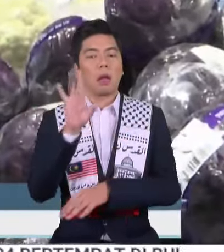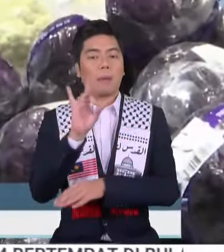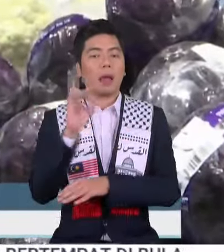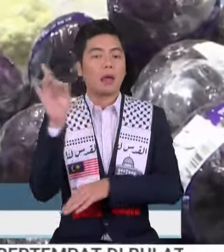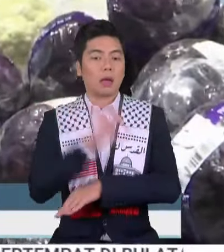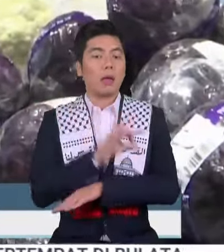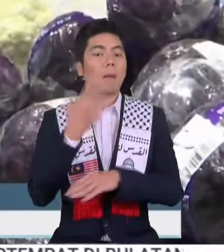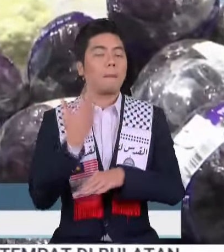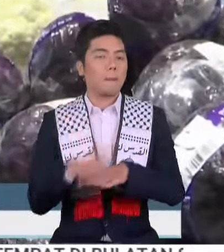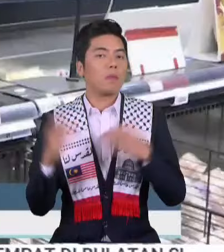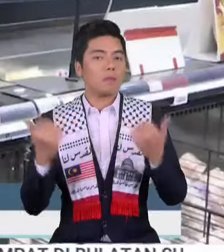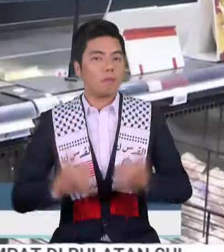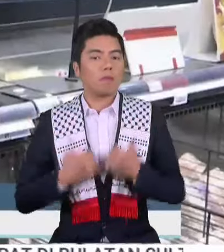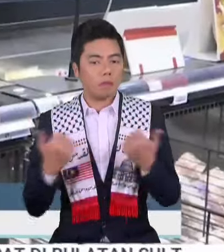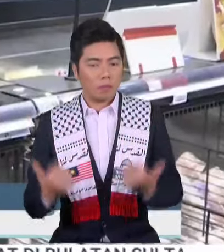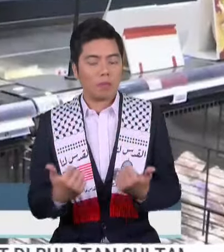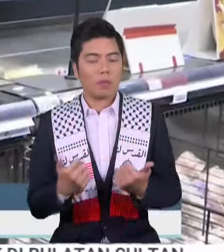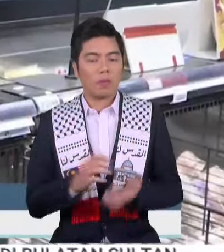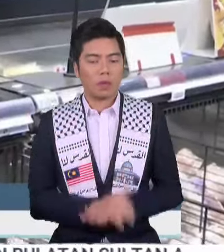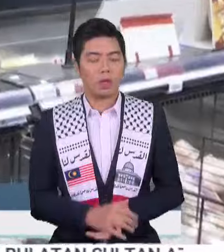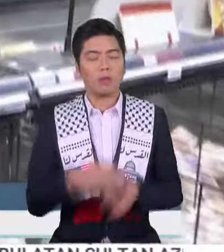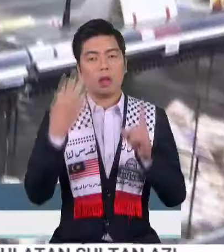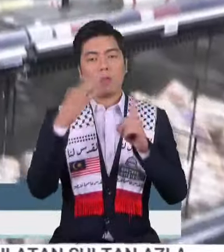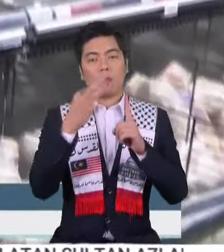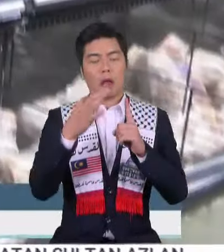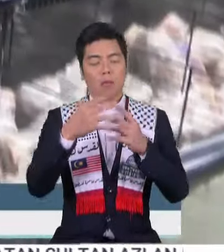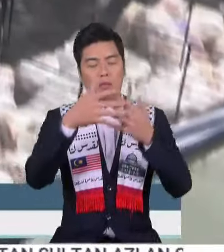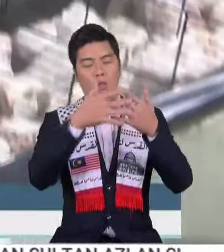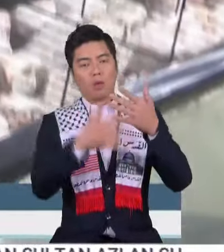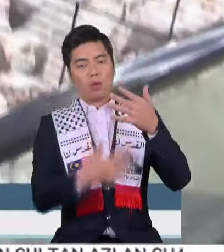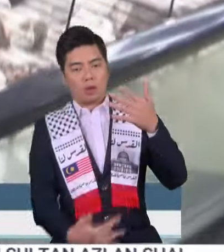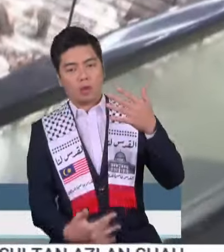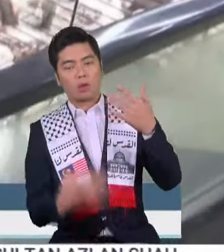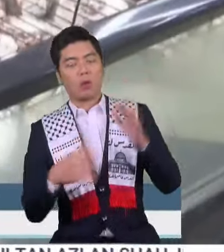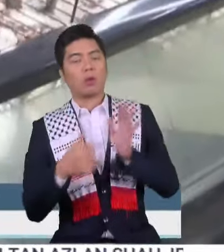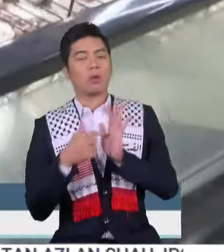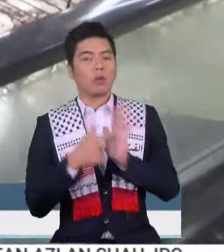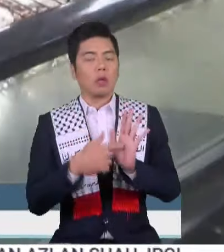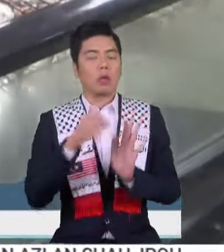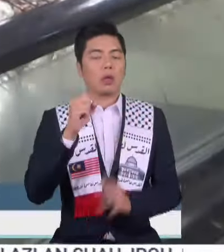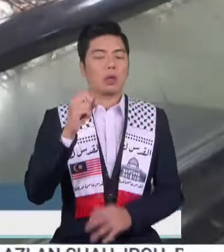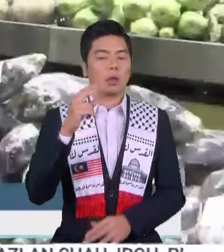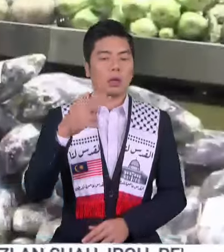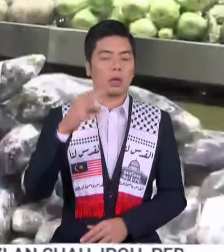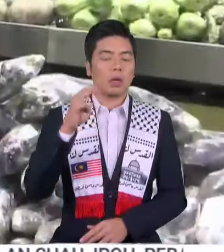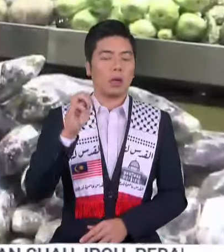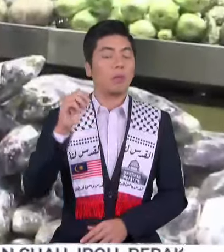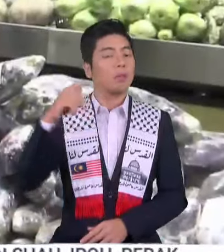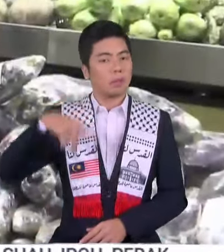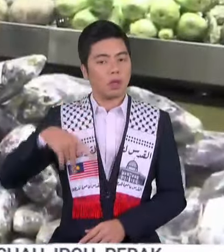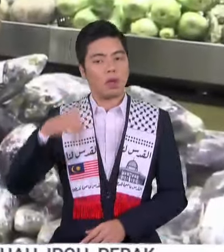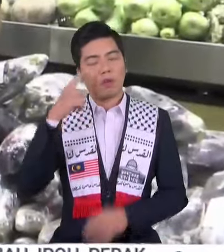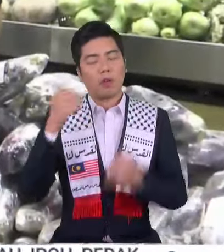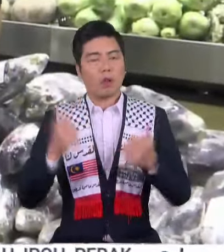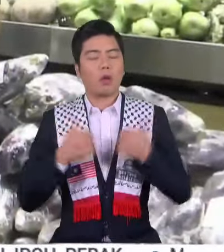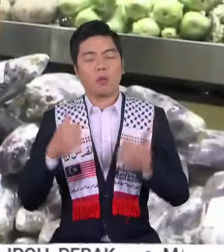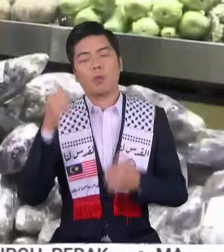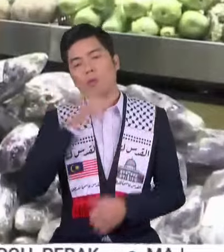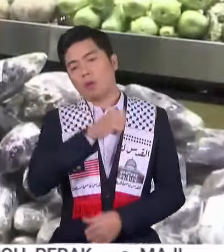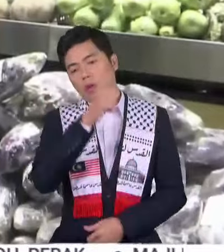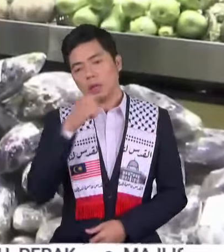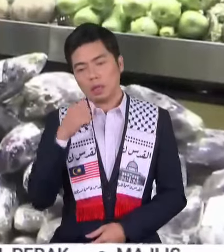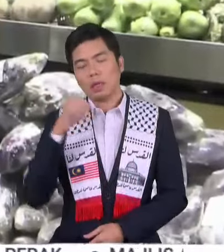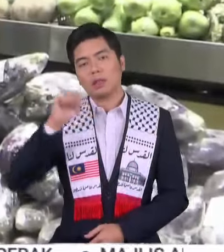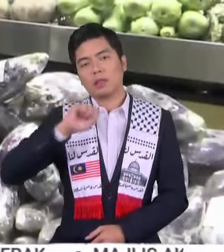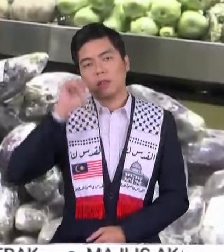hari perayaan. Sebanyak 19 jenis barangan diwartakan bagi pelaksanaan SHMMP Hari Raya Puasa 2024